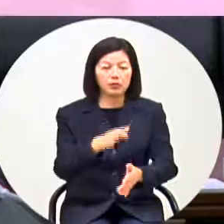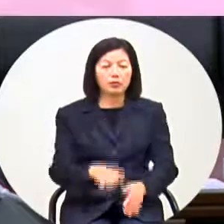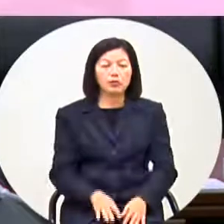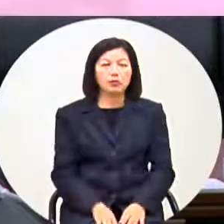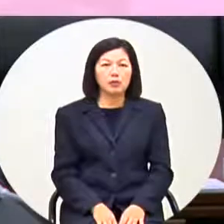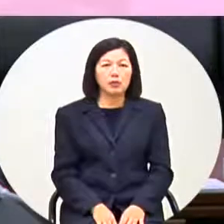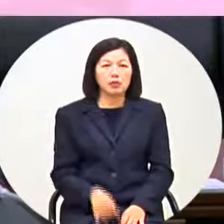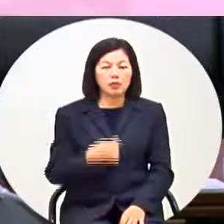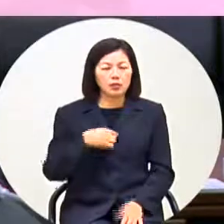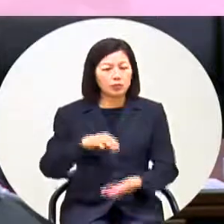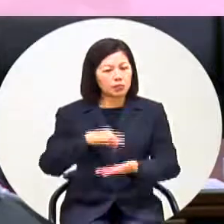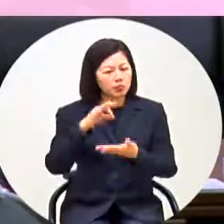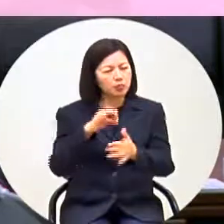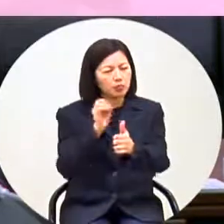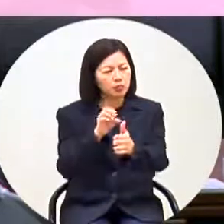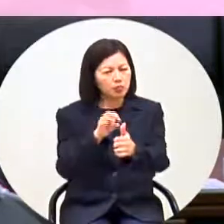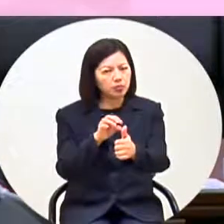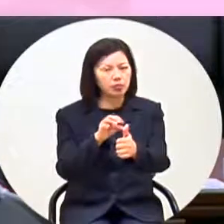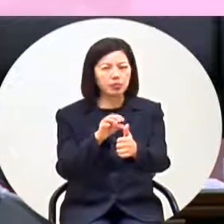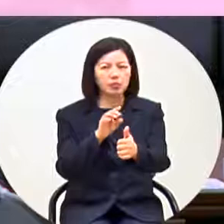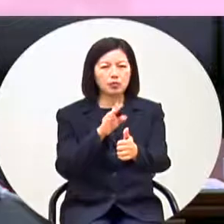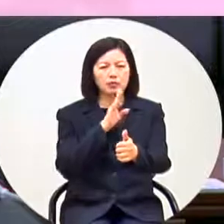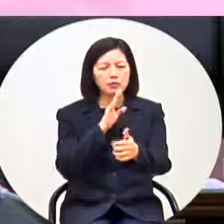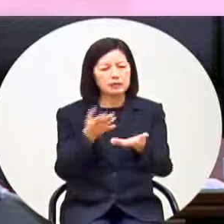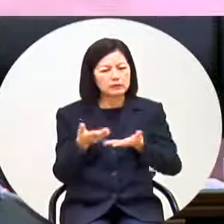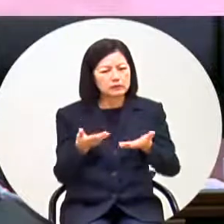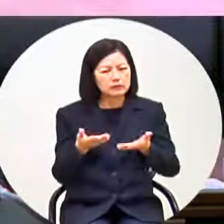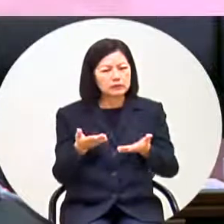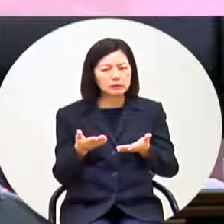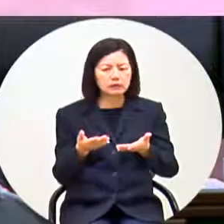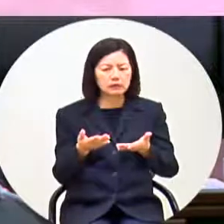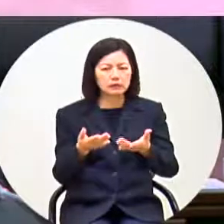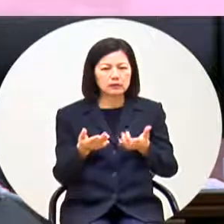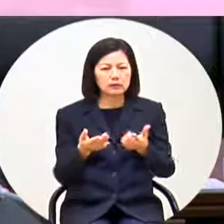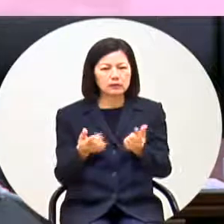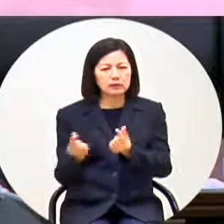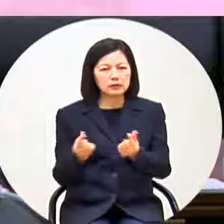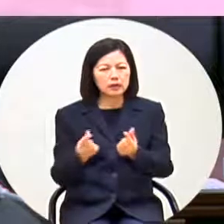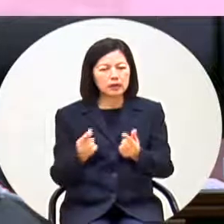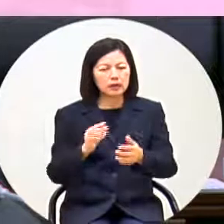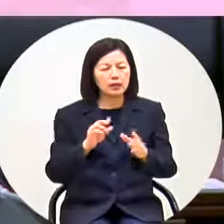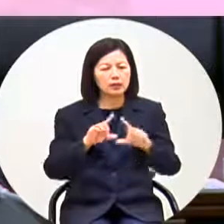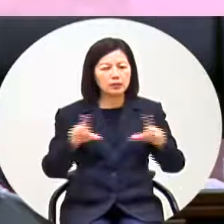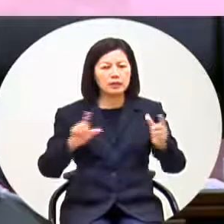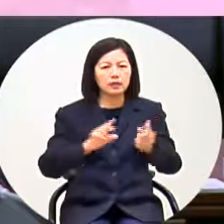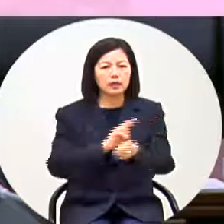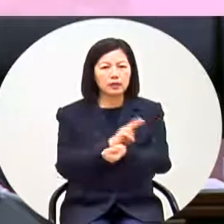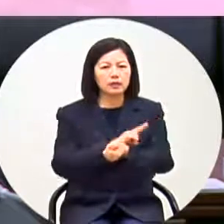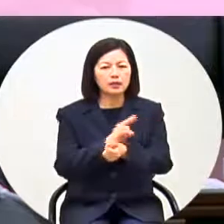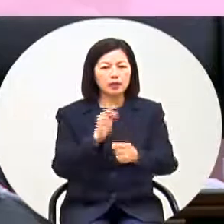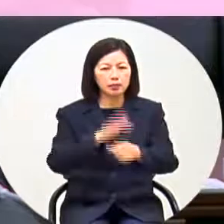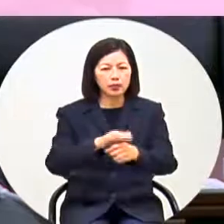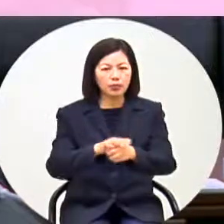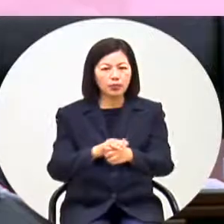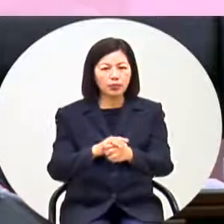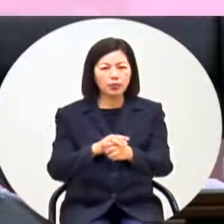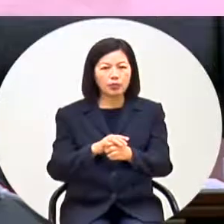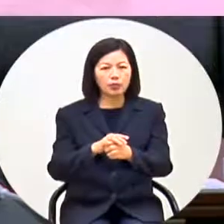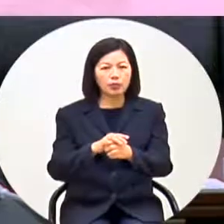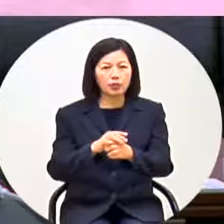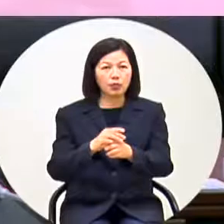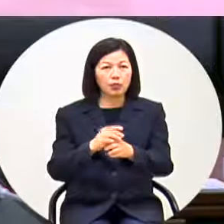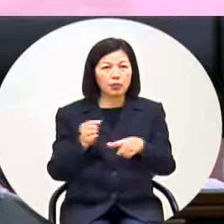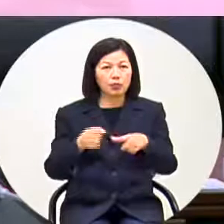议，也类似像我们的大拿伯免费的公车二免费搭乘，所以像刚刚本席